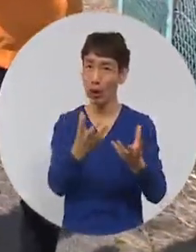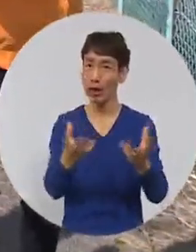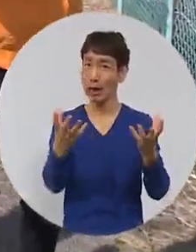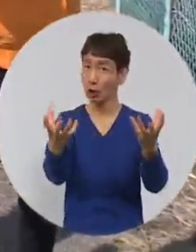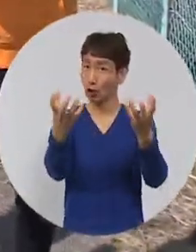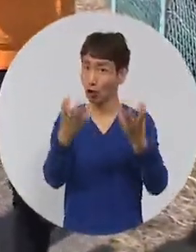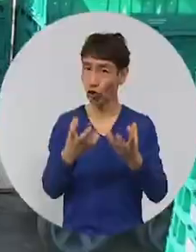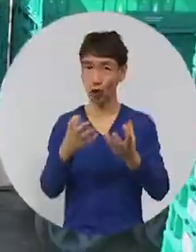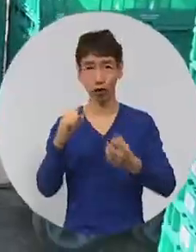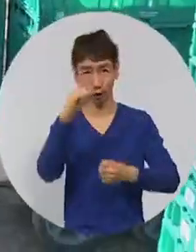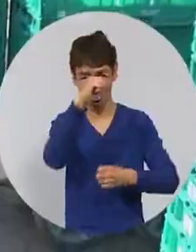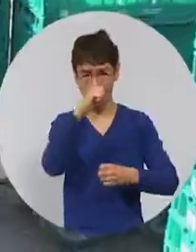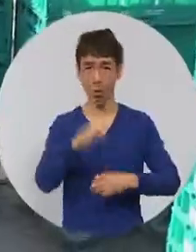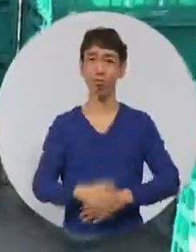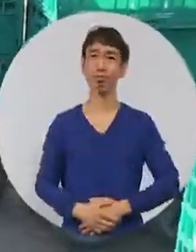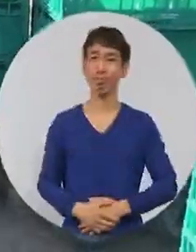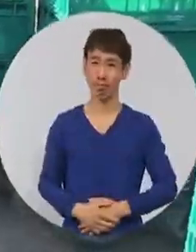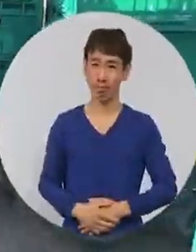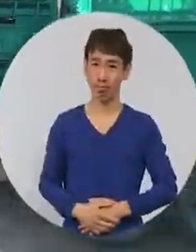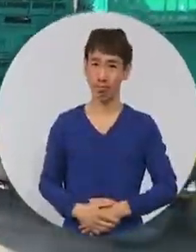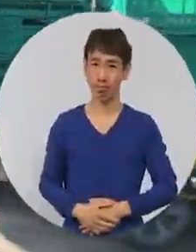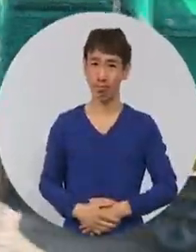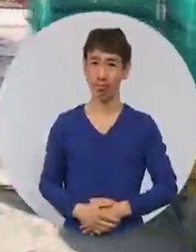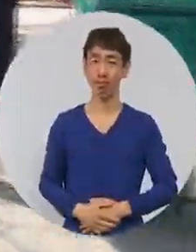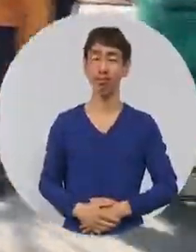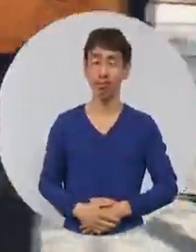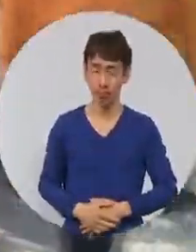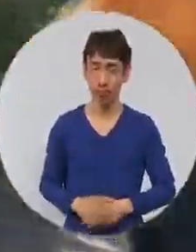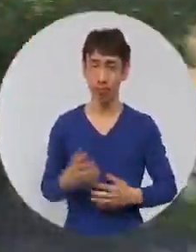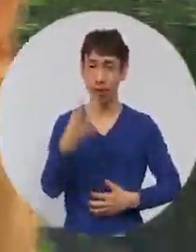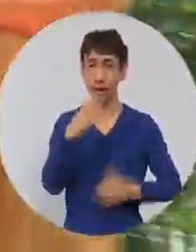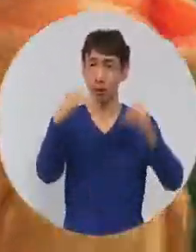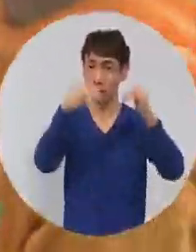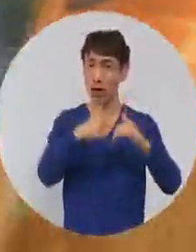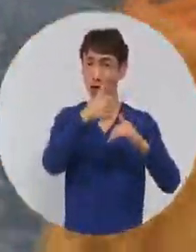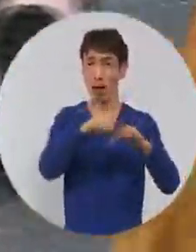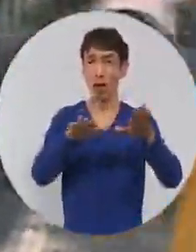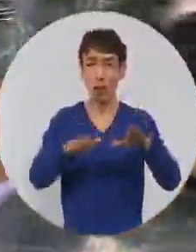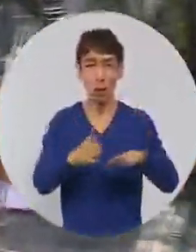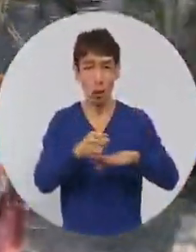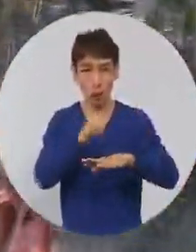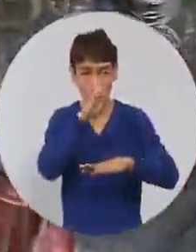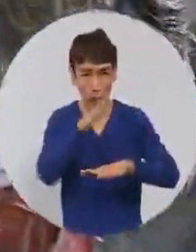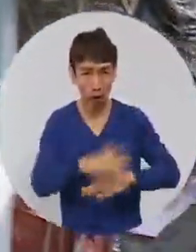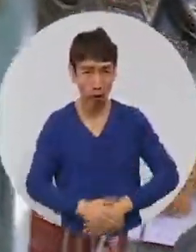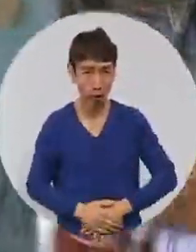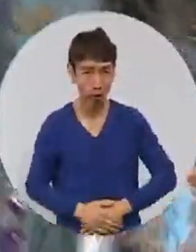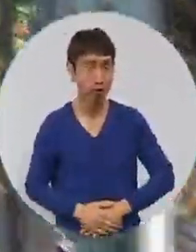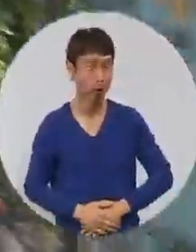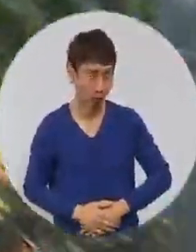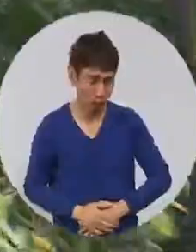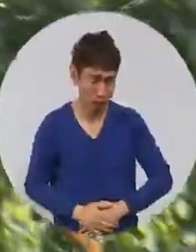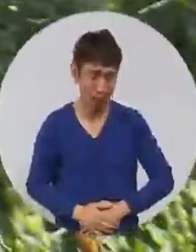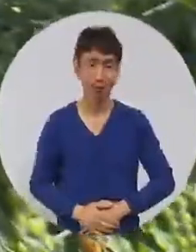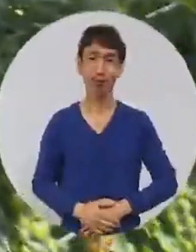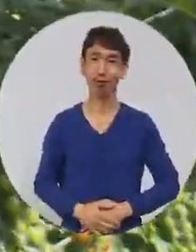にちは。今日はよろしくお願いいたします。 こんにちは、いらっしゃい。